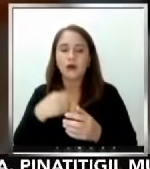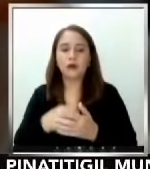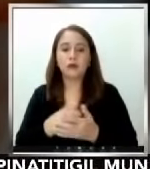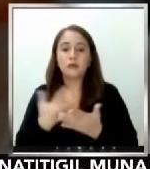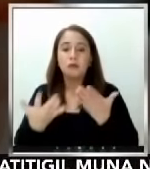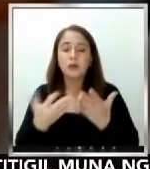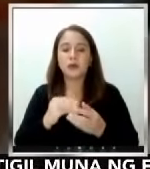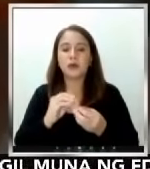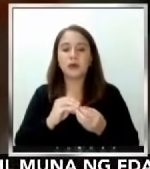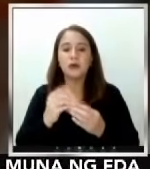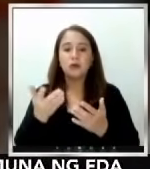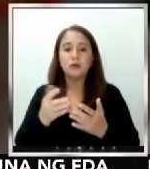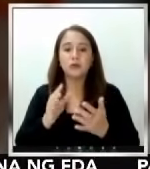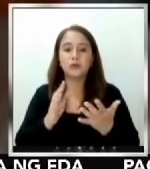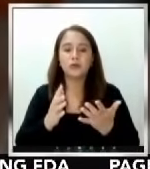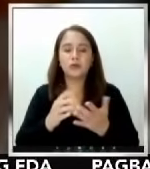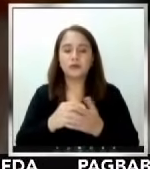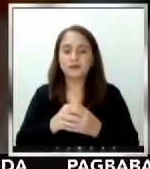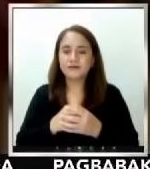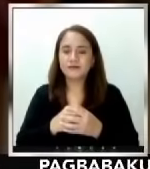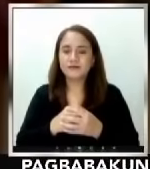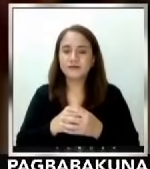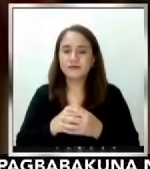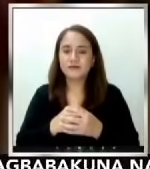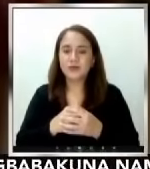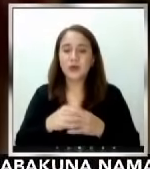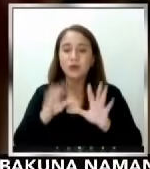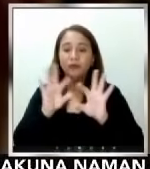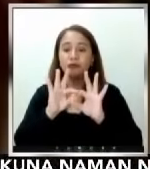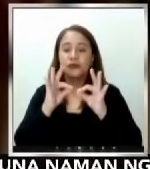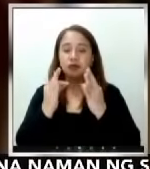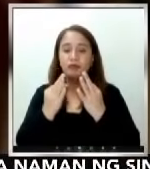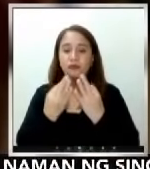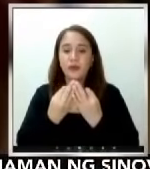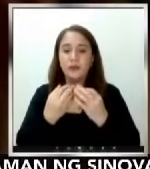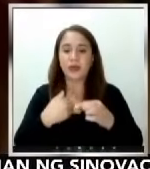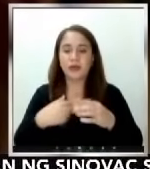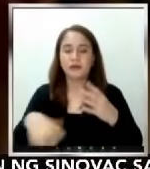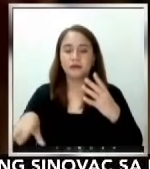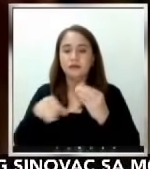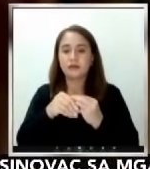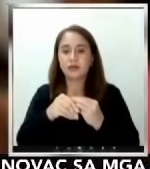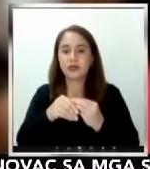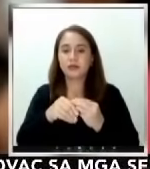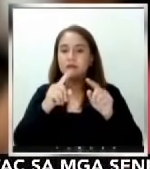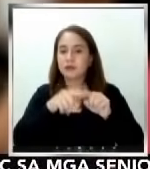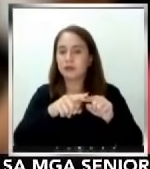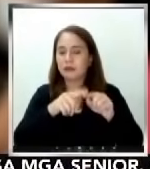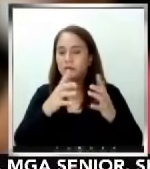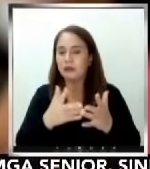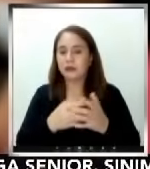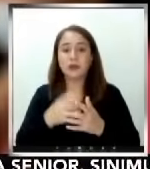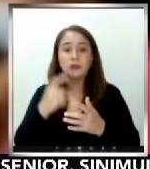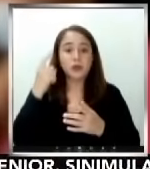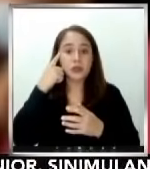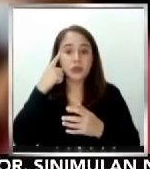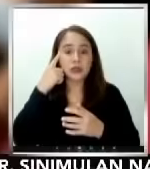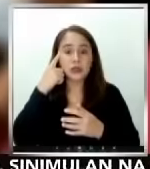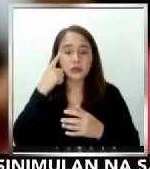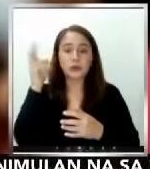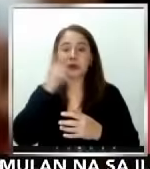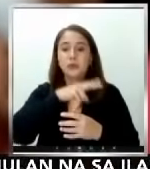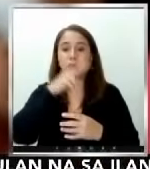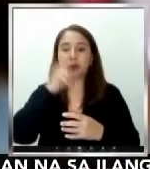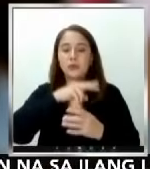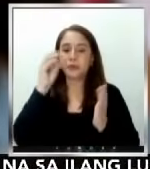nanganak yung pamilya sa nagkaroon ng karagdagan silang dependent. Kung tingin nila nagkamali sila sa pagsulat ng number